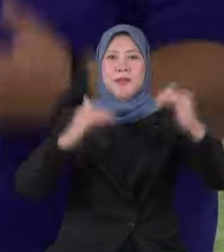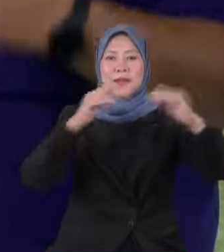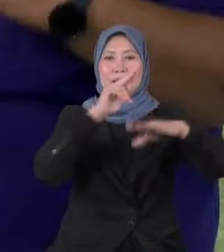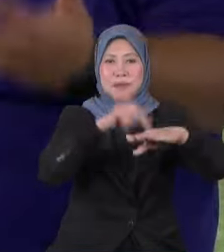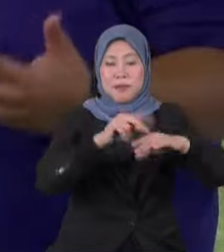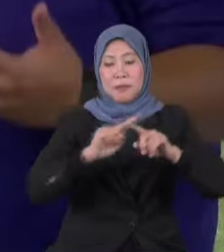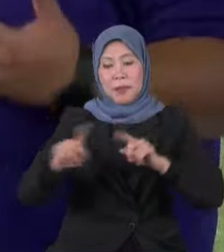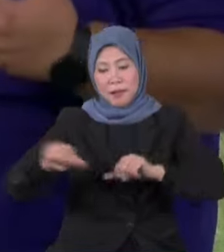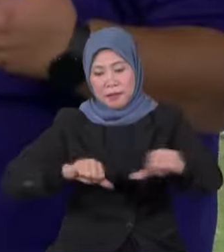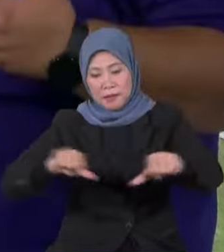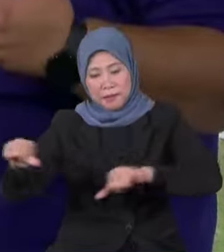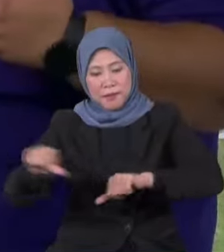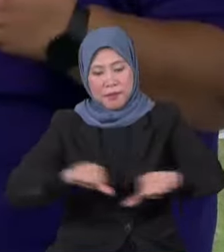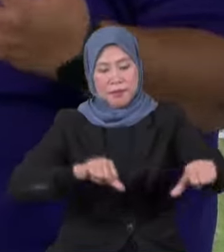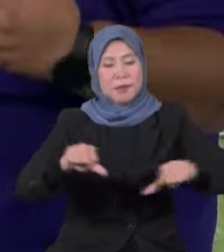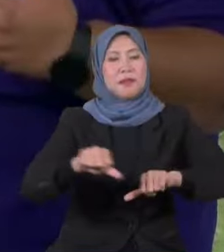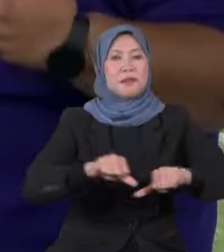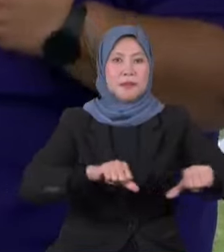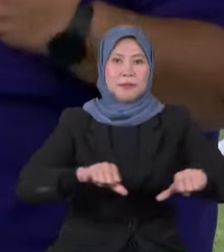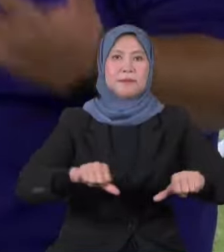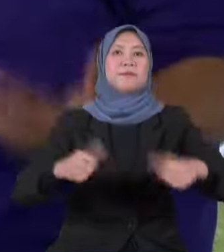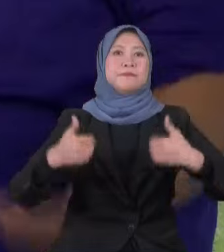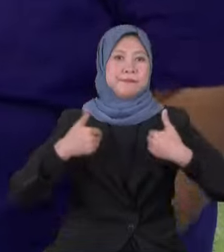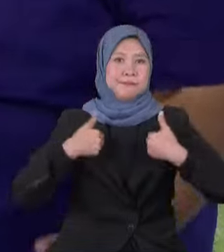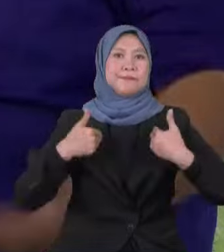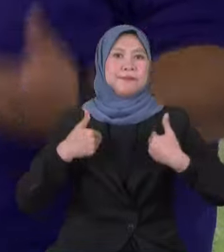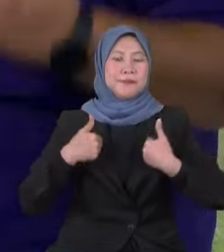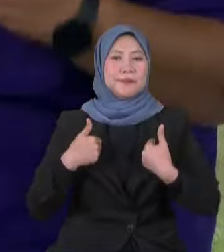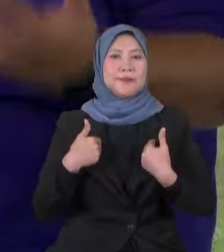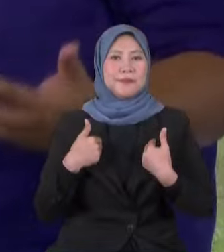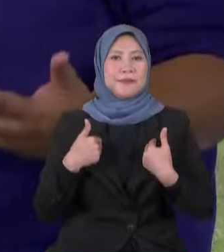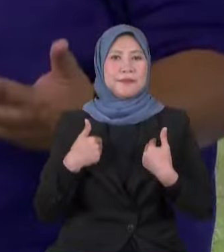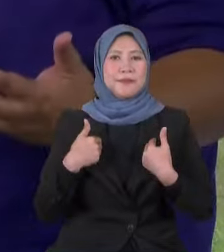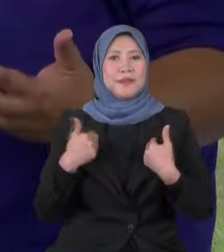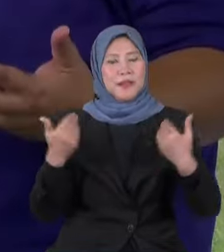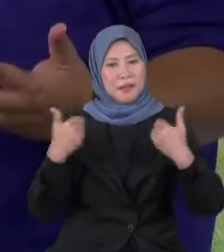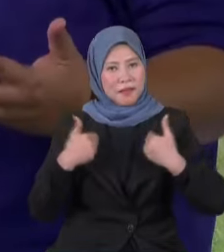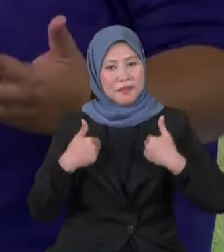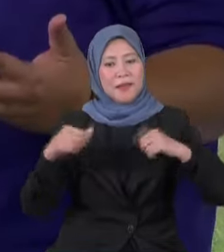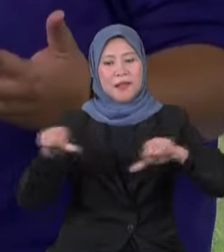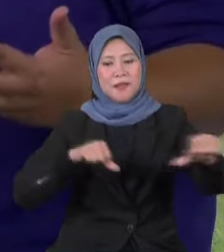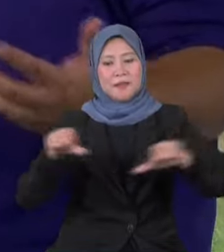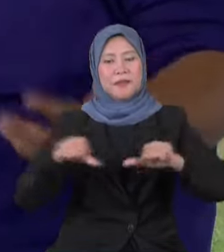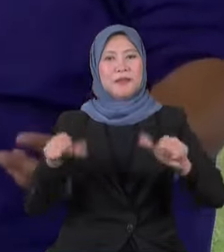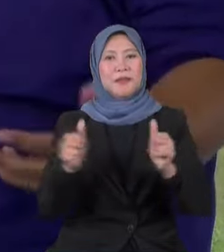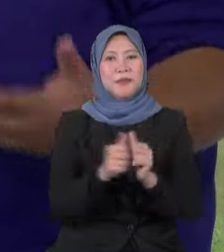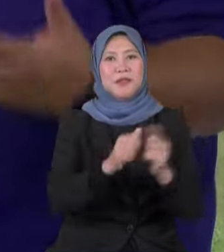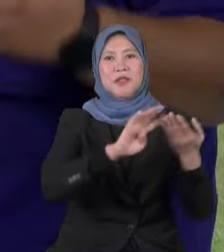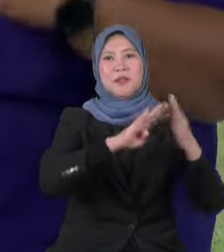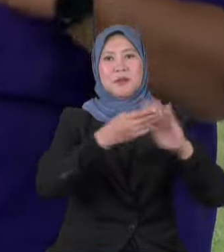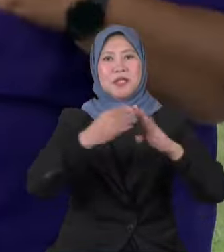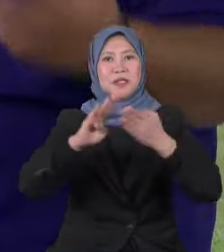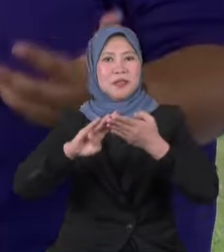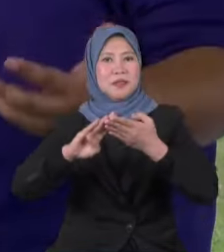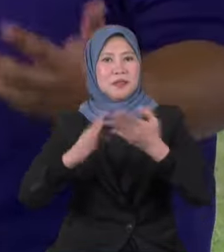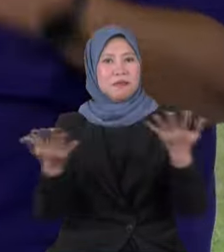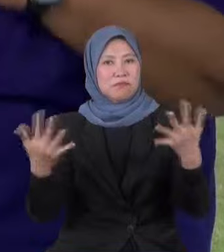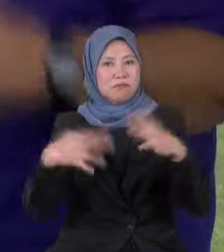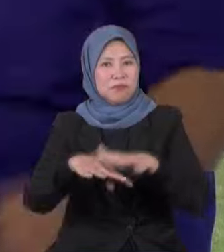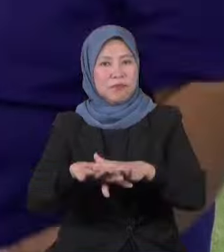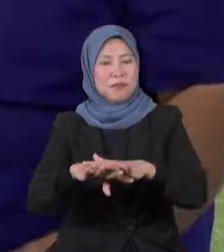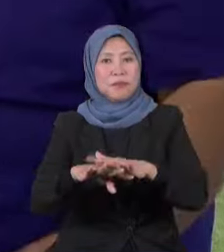Tetapi aktiviti-aktiviti di kesampingan tu kita selalu adakan. Selalu ada aktiviti-aktiviti bersama dengan komuniti, persatuan.